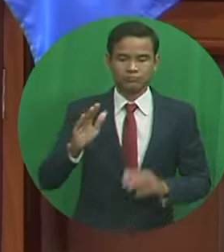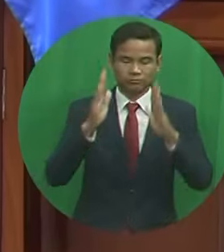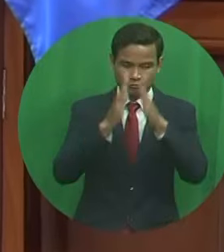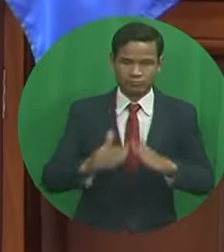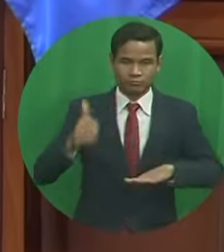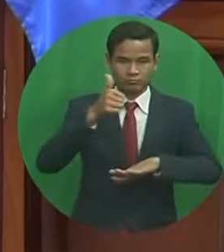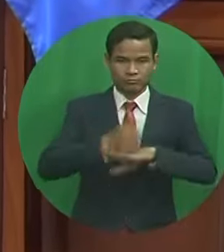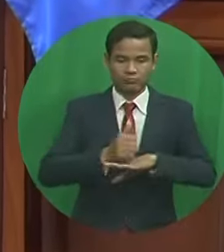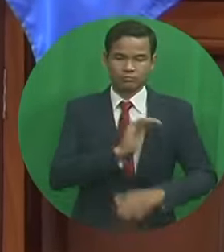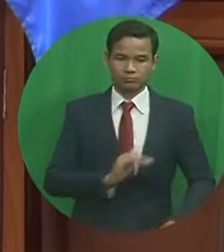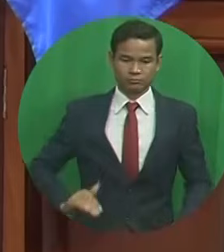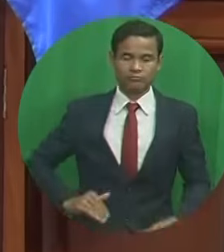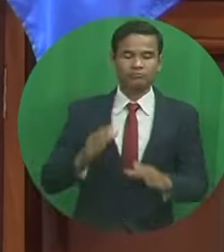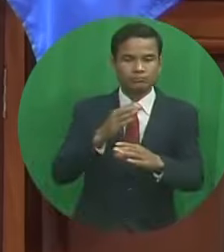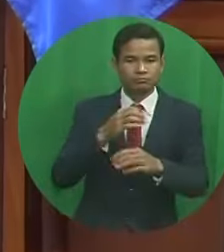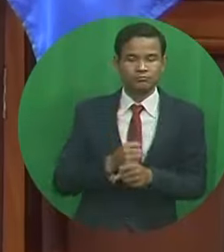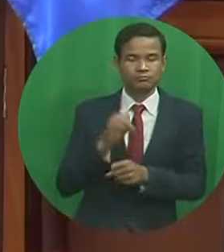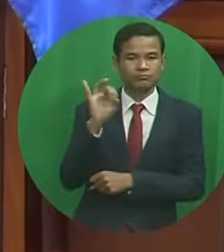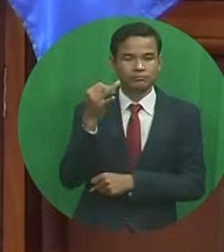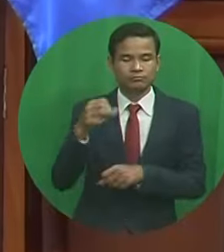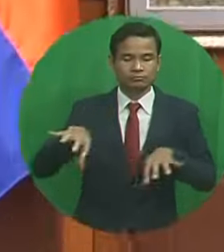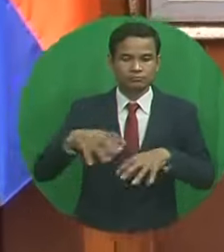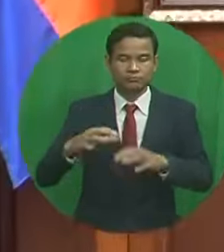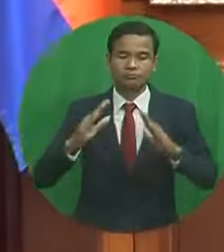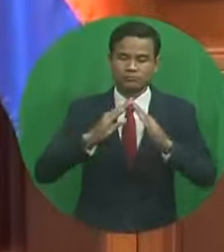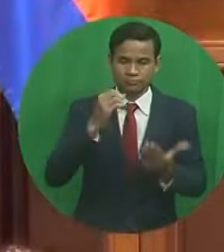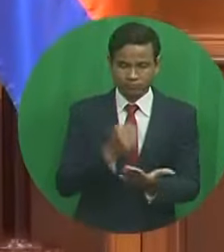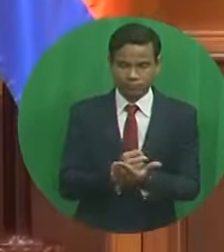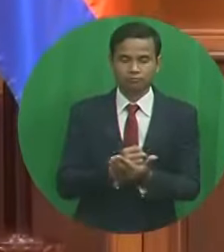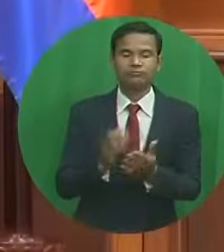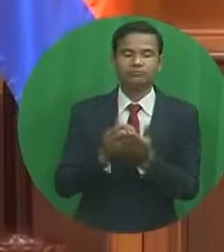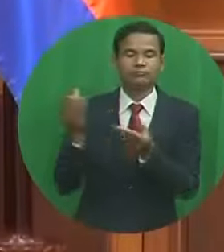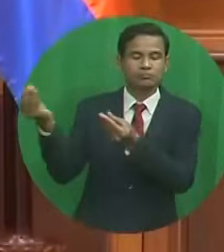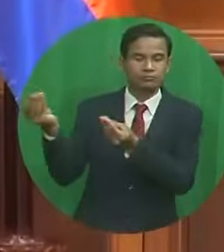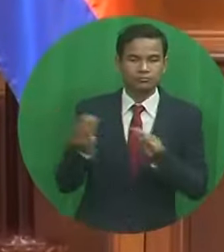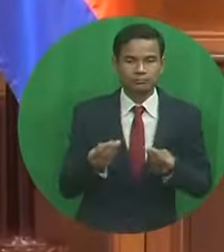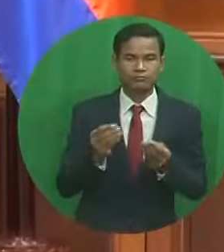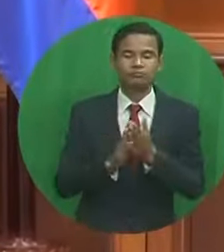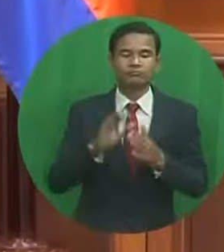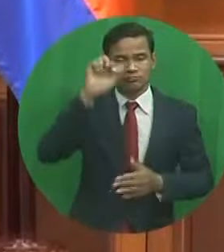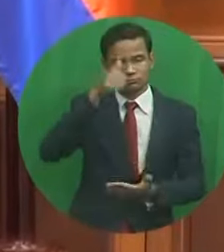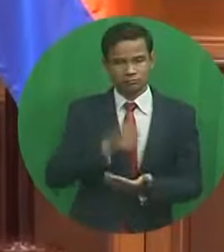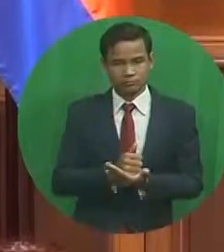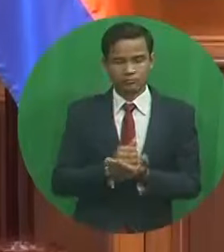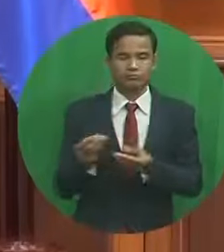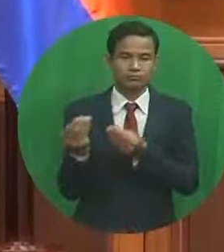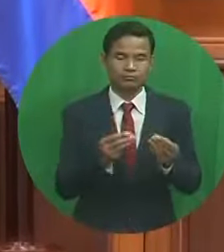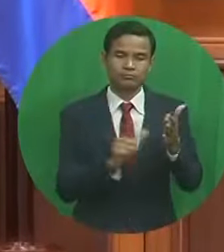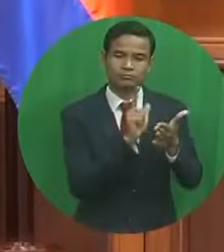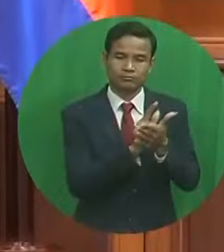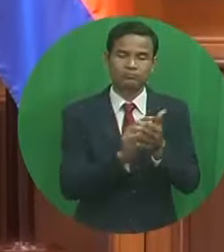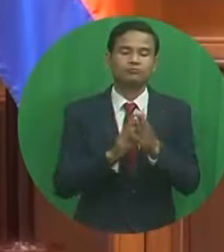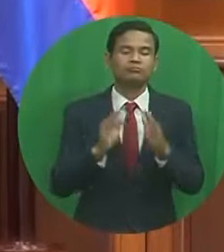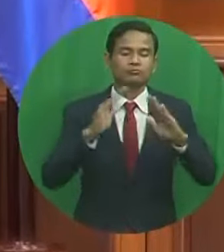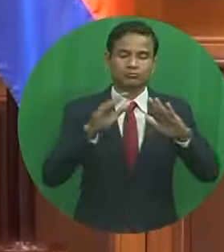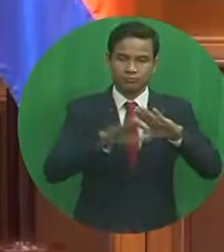តីឲ្យទទួលបានជោគជ័យក្នុងបេសកកម្មការទូតដែលនាំមកនូវផលប្រយោជន៍ជូនជាតិមាតុភូមិនិងប្រជា